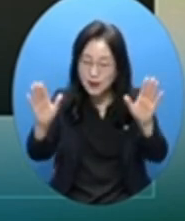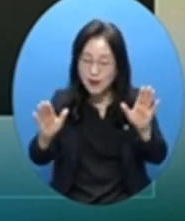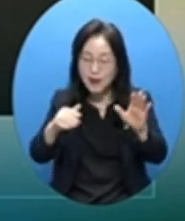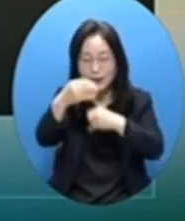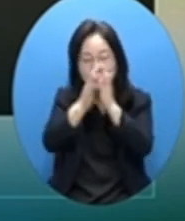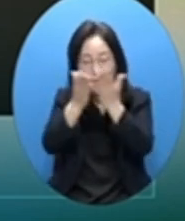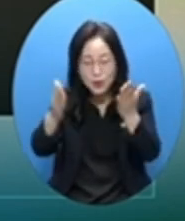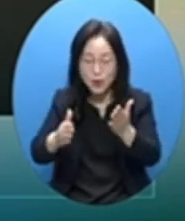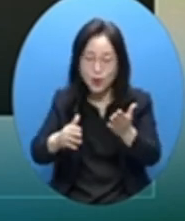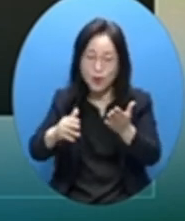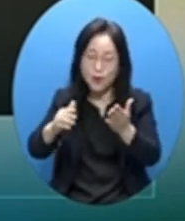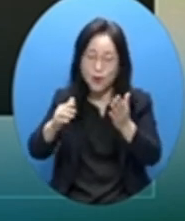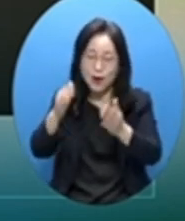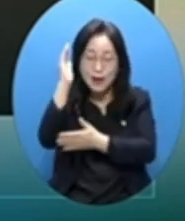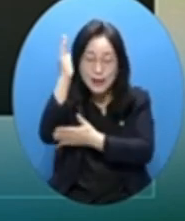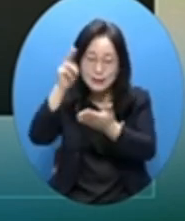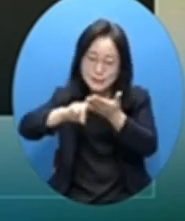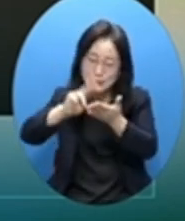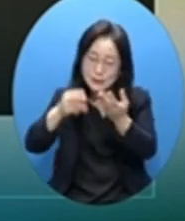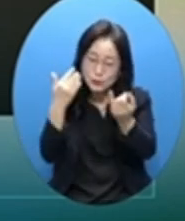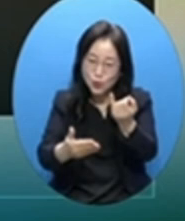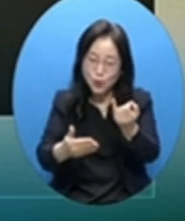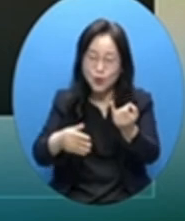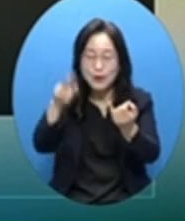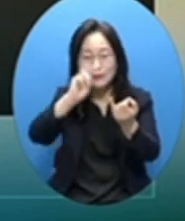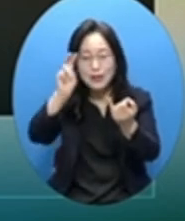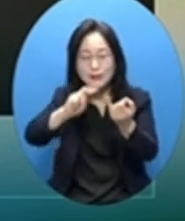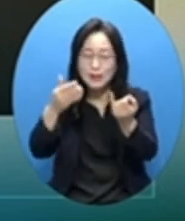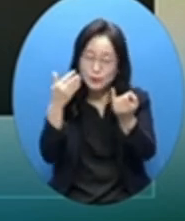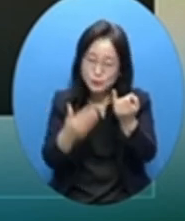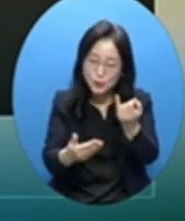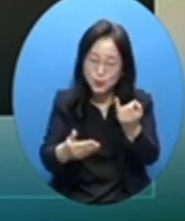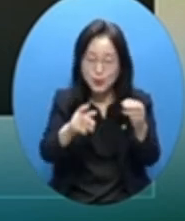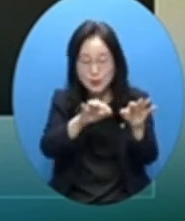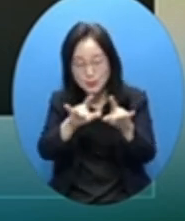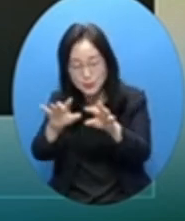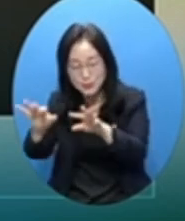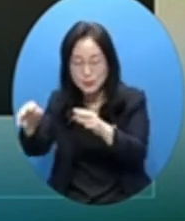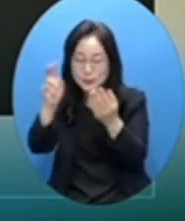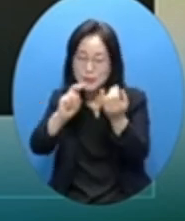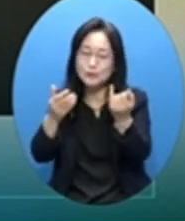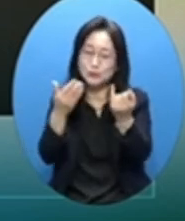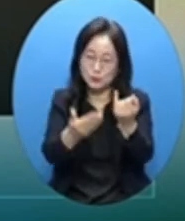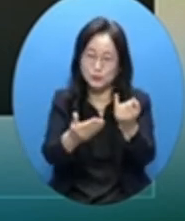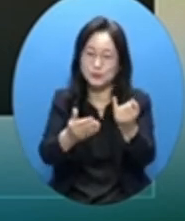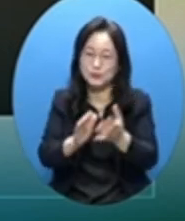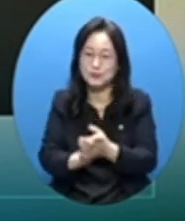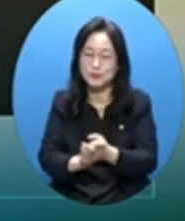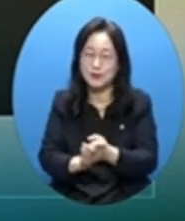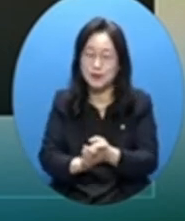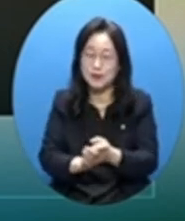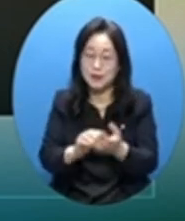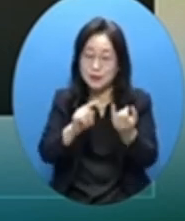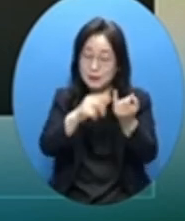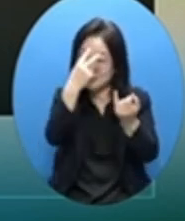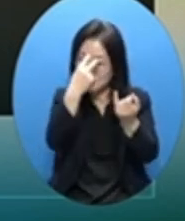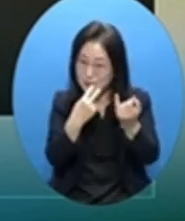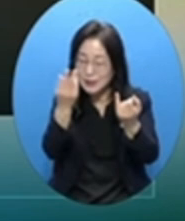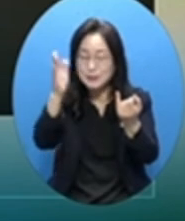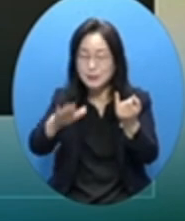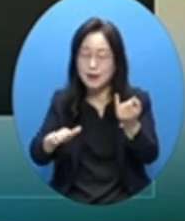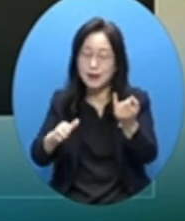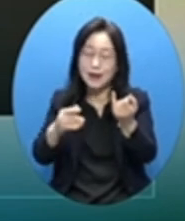동화를 들려주고 저녁에는 찬양을 틀어주고 잠들 때는 잔잔한 클래식 음악을 들려주었습니다 앞을 보지 못해도 대하면서